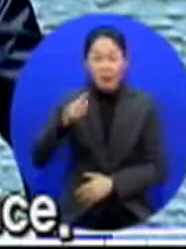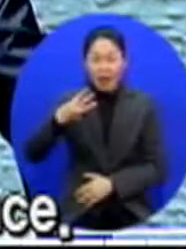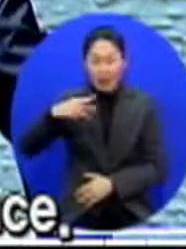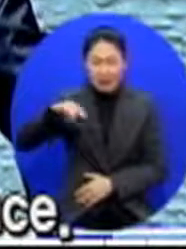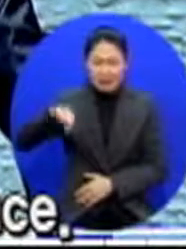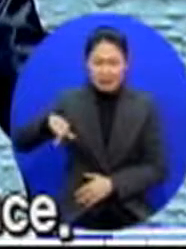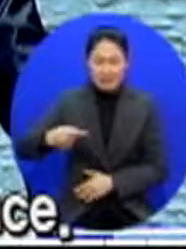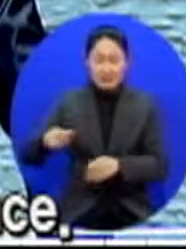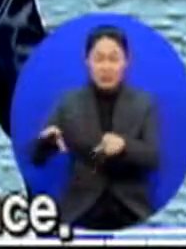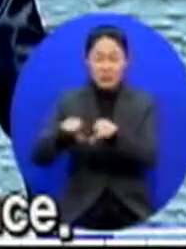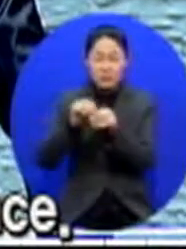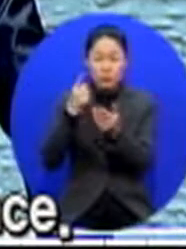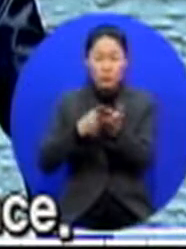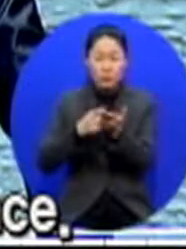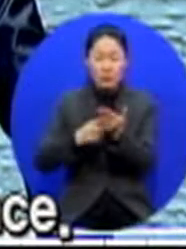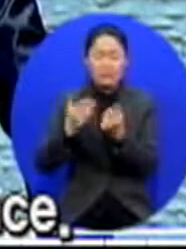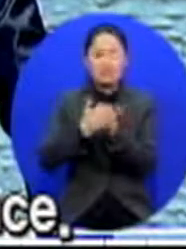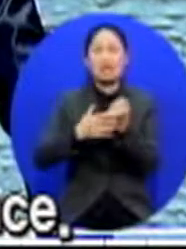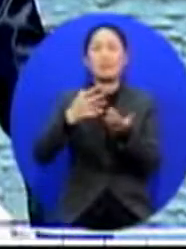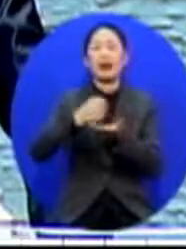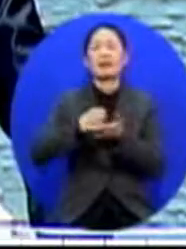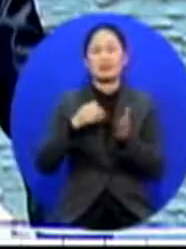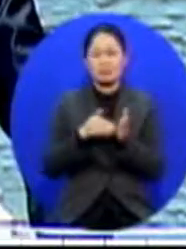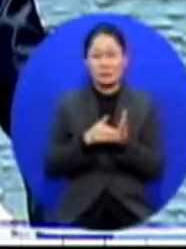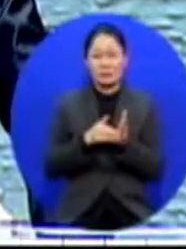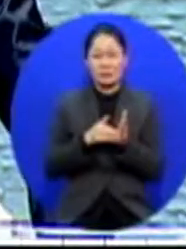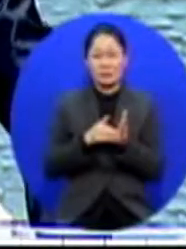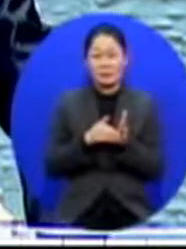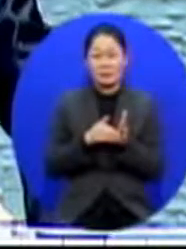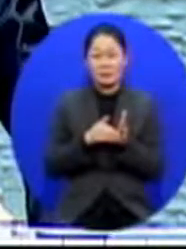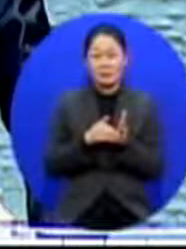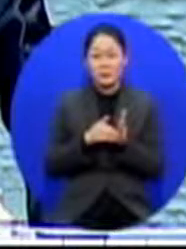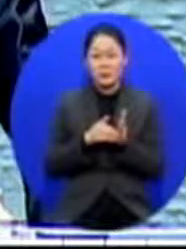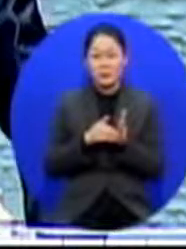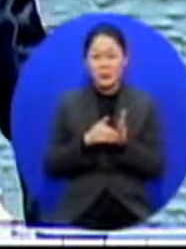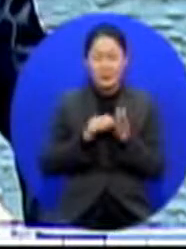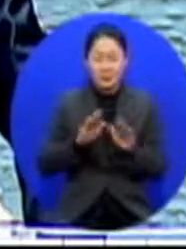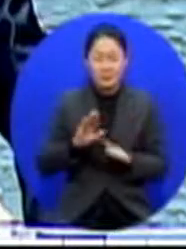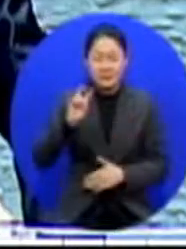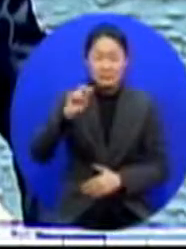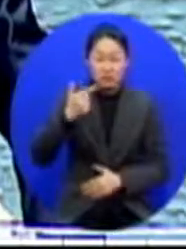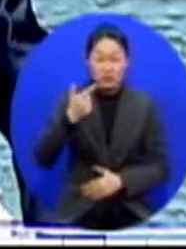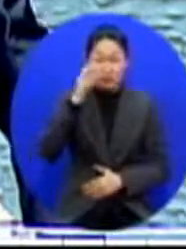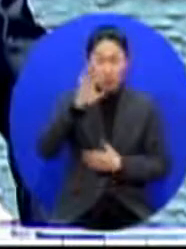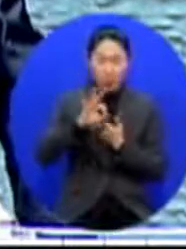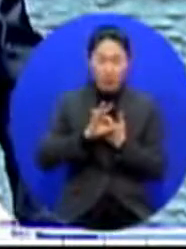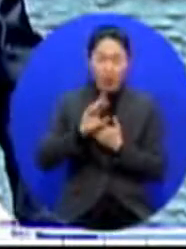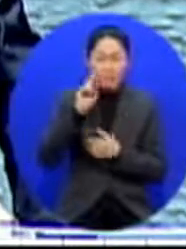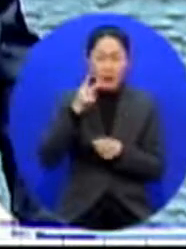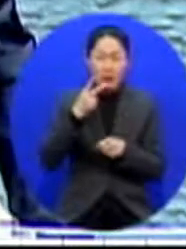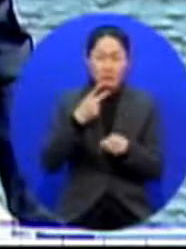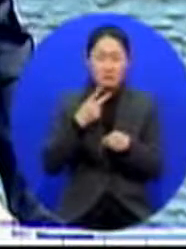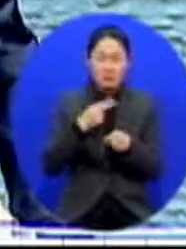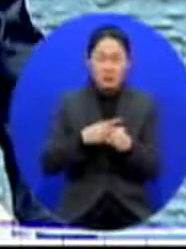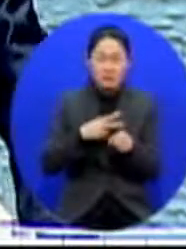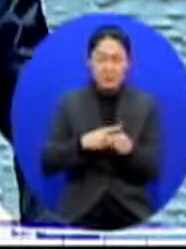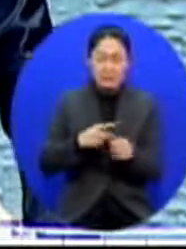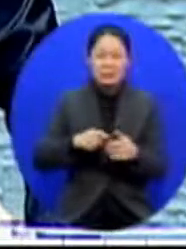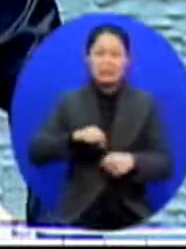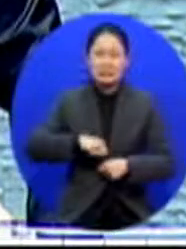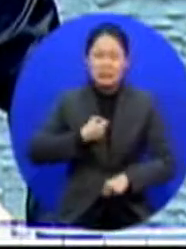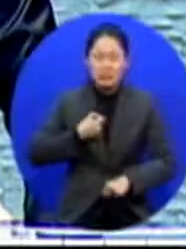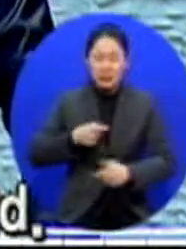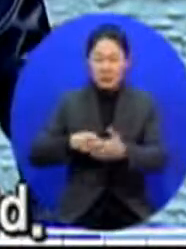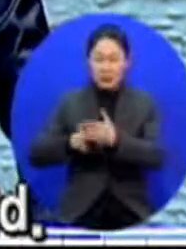정독 이 은혜를 받았어요 은혜 받았습니다 여기 26절에 보면 바울이 의와 절제와 장차